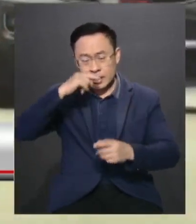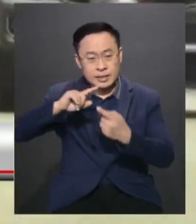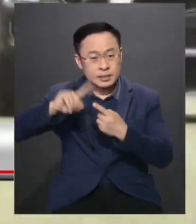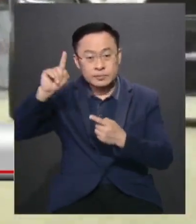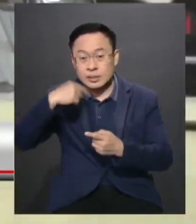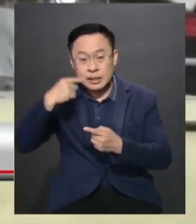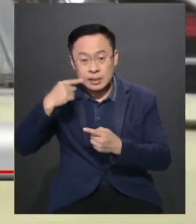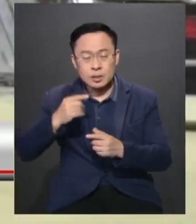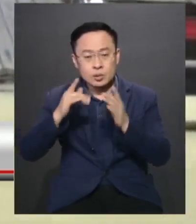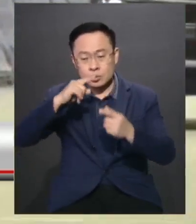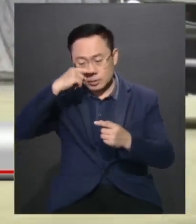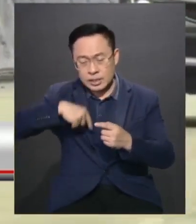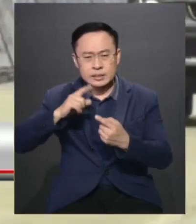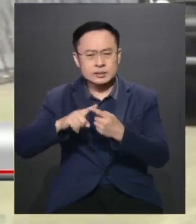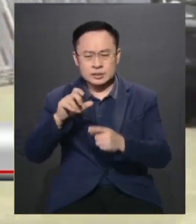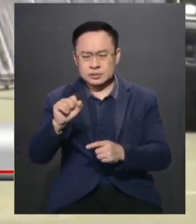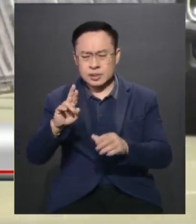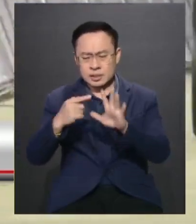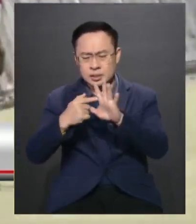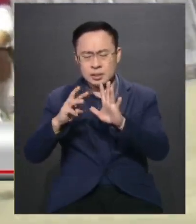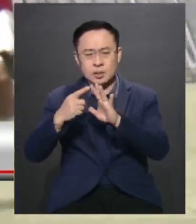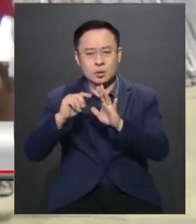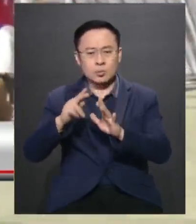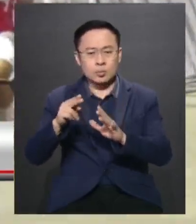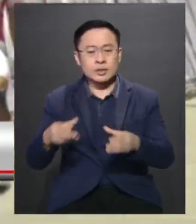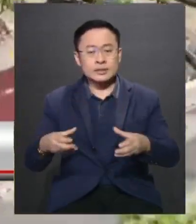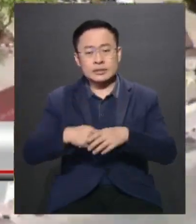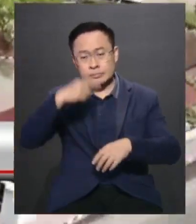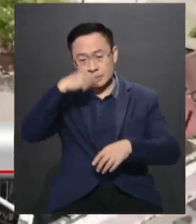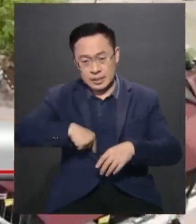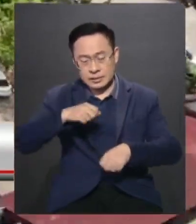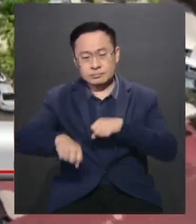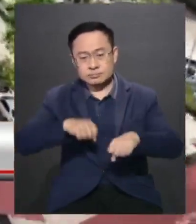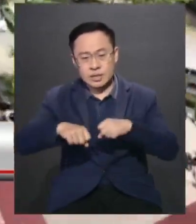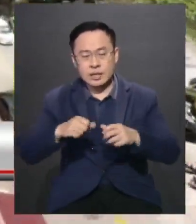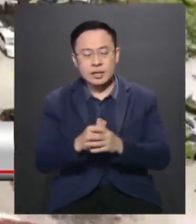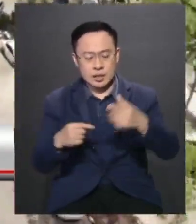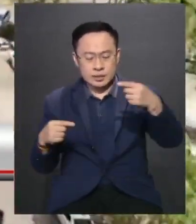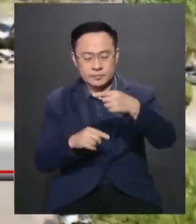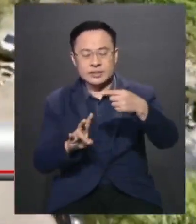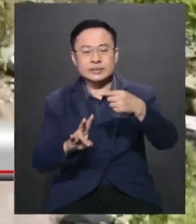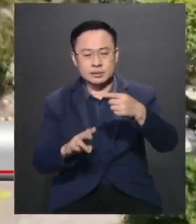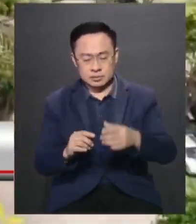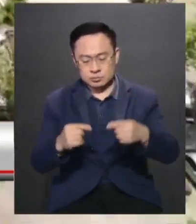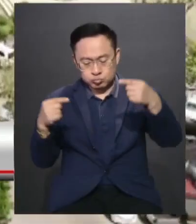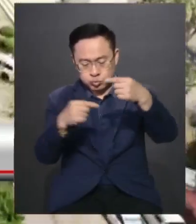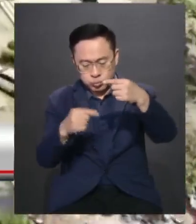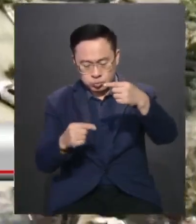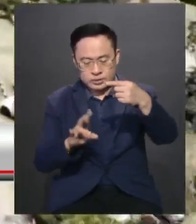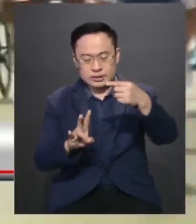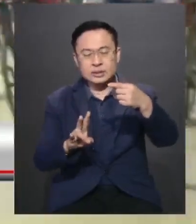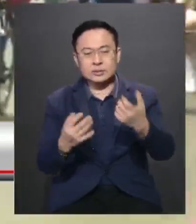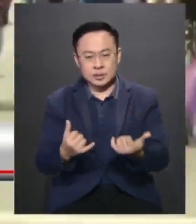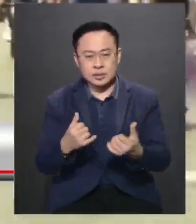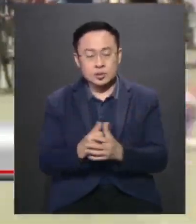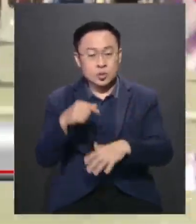คือสราวุธสิริรณชัยนะคะนักปั่นทีม Thailand Continental เข้ามาอันดับที่7ค่ะส่ว